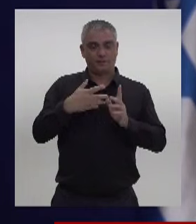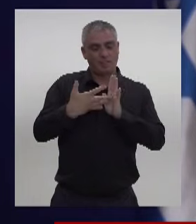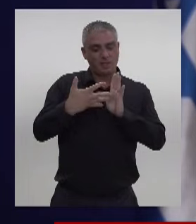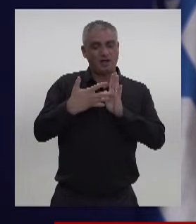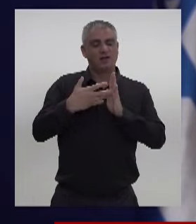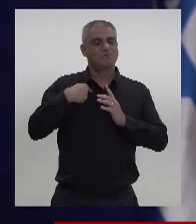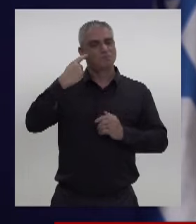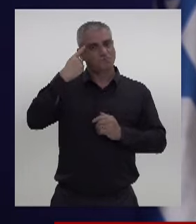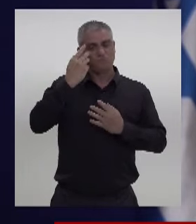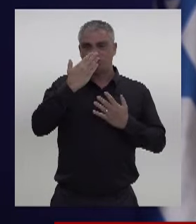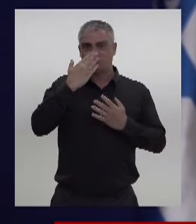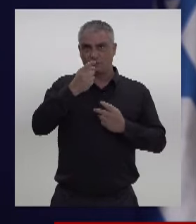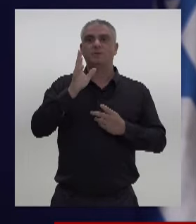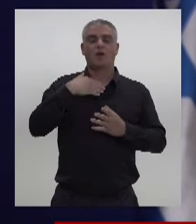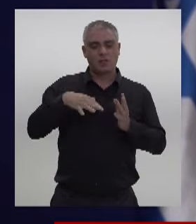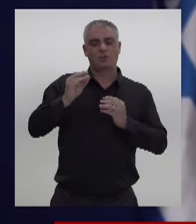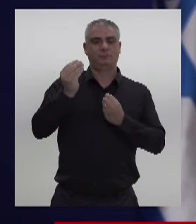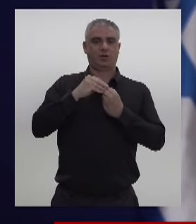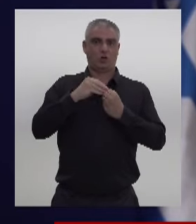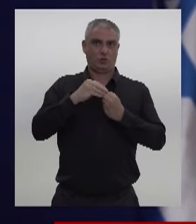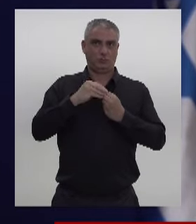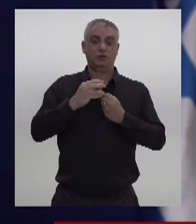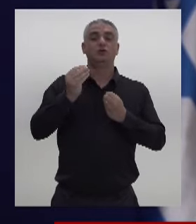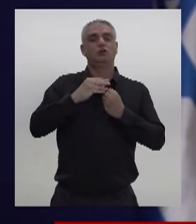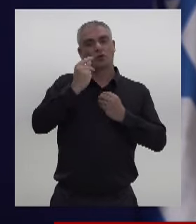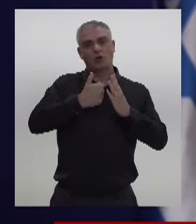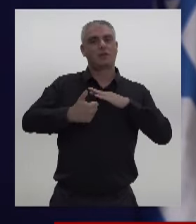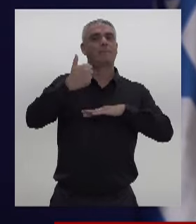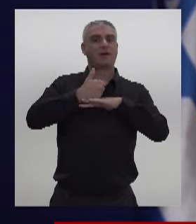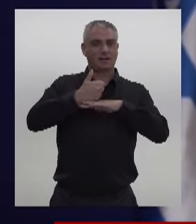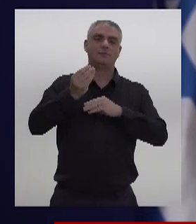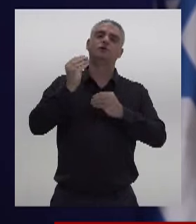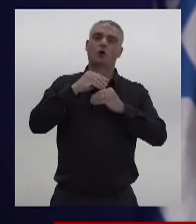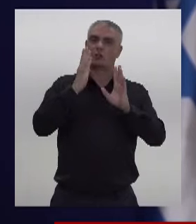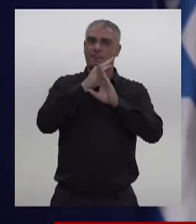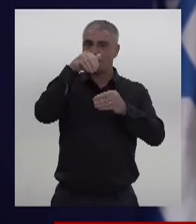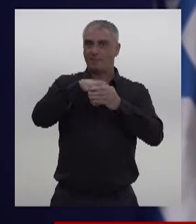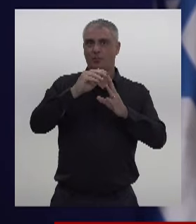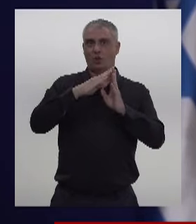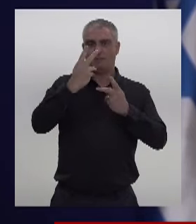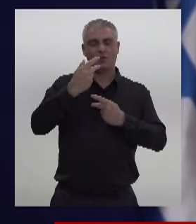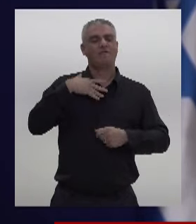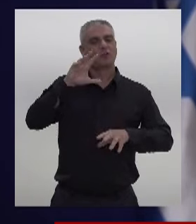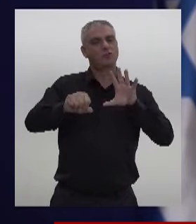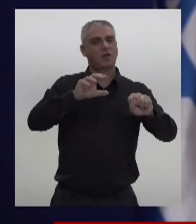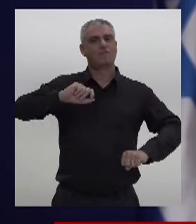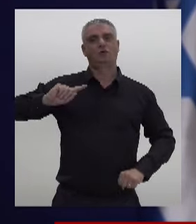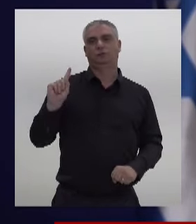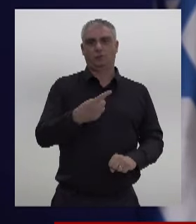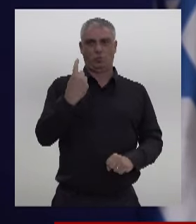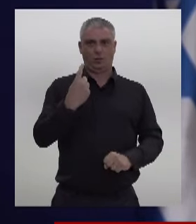מניחים ומעריכים שנגלה עוד יש עוד בחירים יש עוד מחבלים בבית החולים אנחנו נגיע